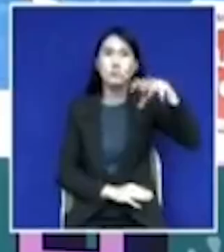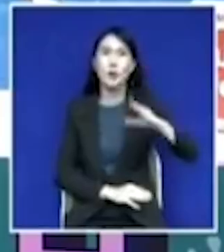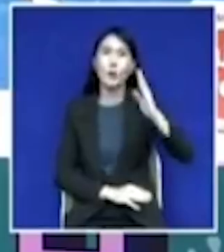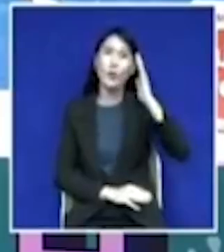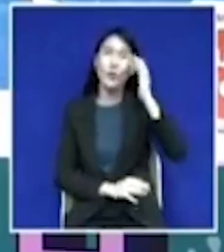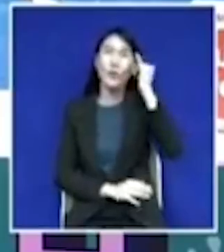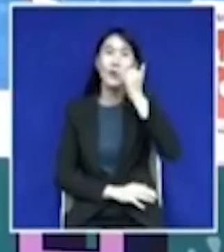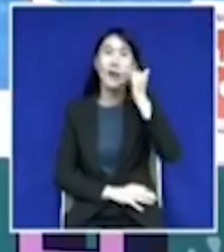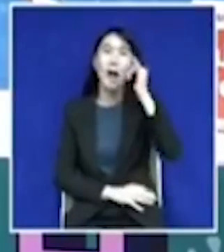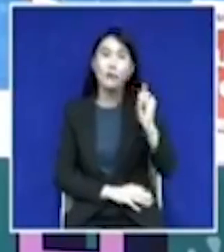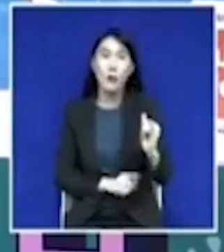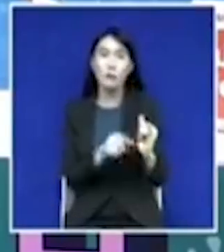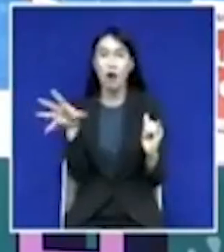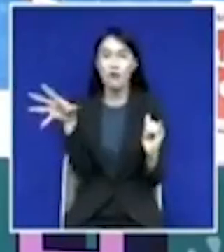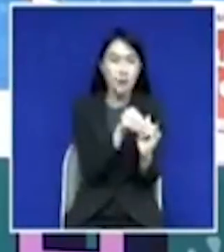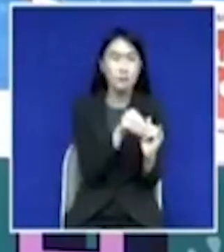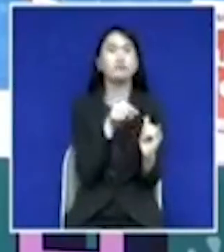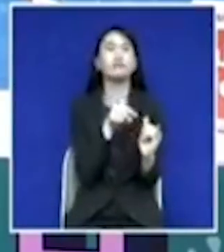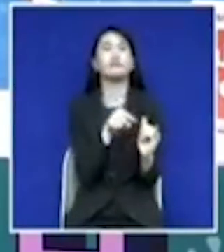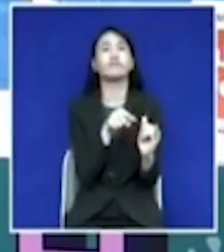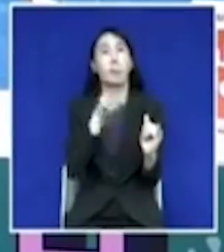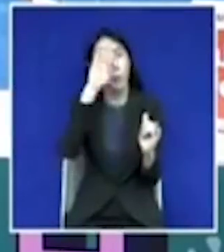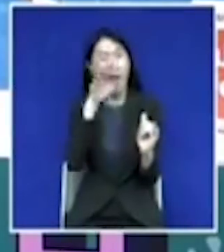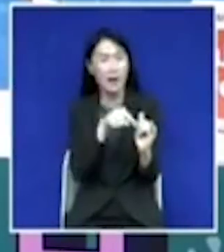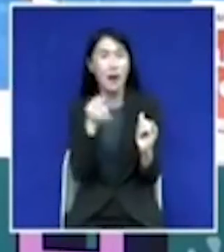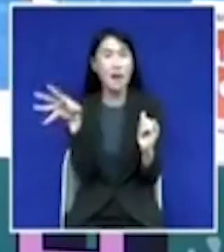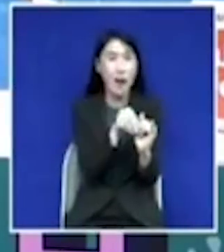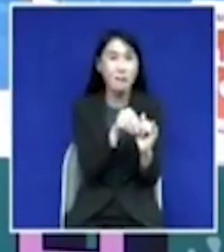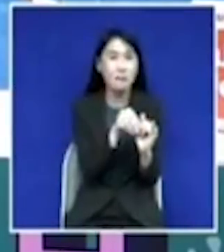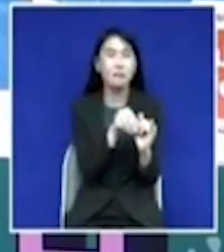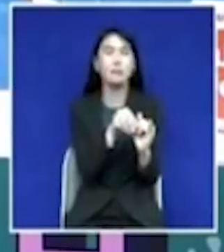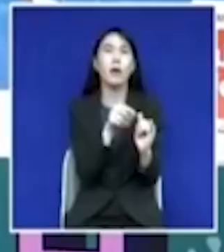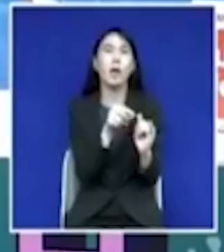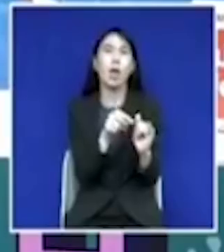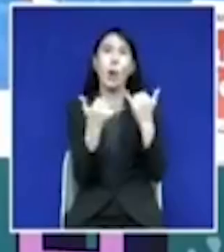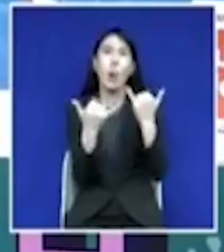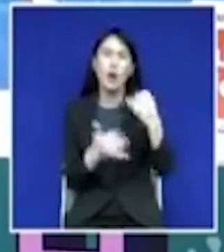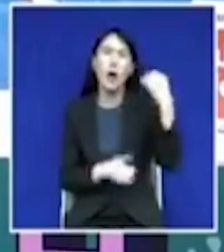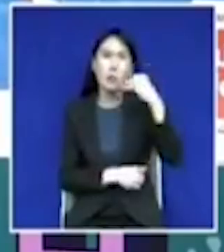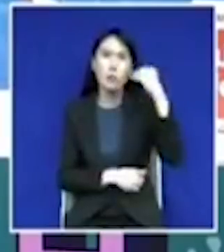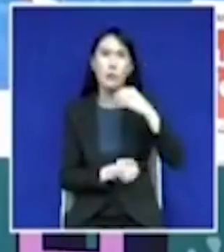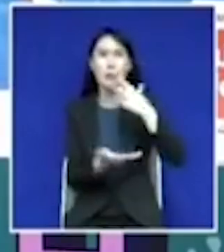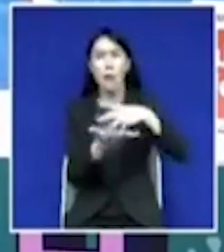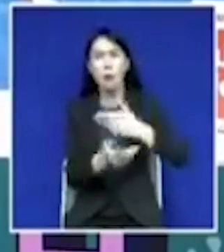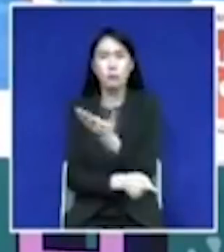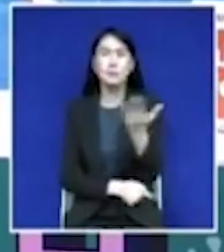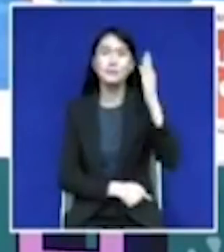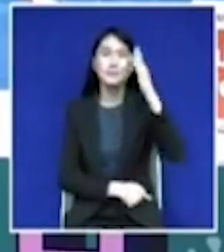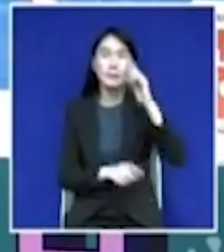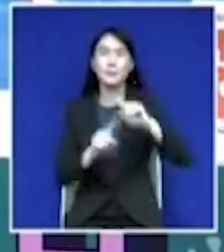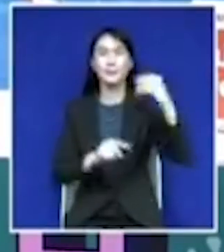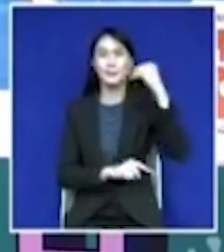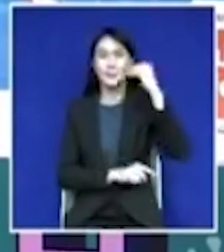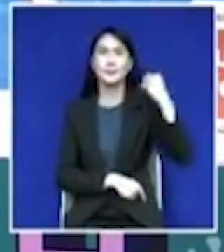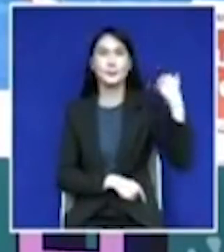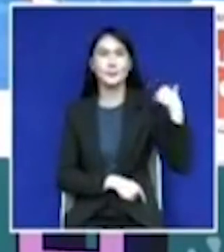ติดเตียงอยู่ติดเชื้อขึ้นมาแล้วนี่คือสิ่งที่เราพูดกันมาอยู่ตลอดนะครับแล้วมันก็เป็นจริงอย่างที่ว่าเพราะฉะนั้นมีกร